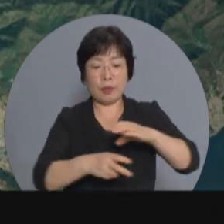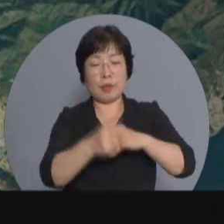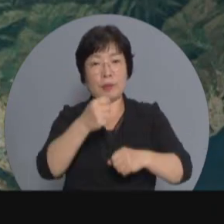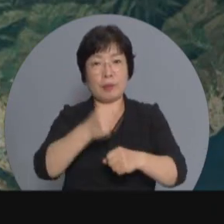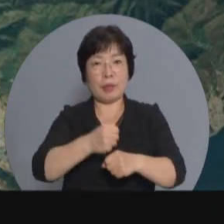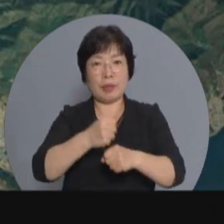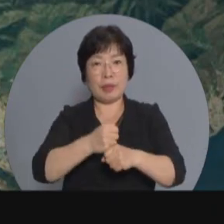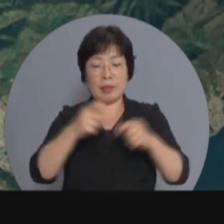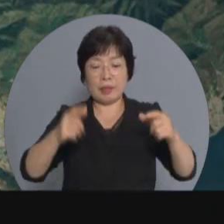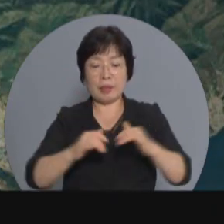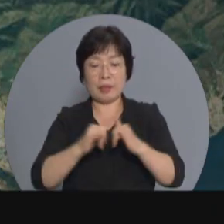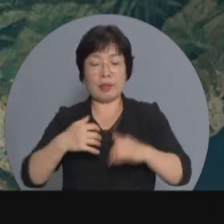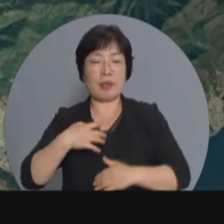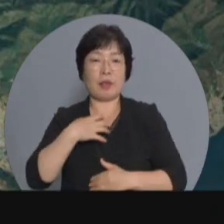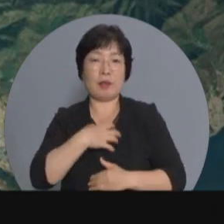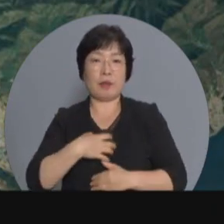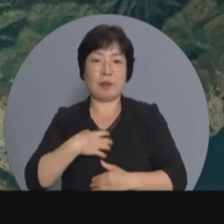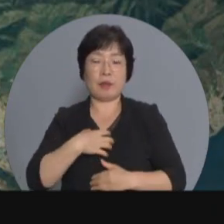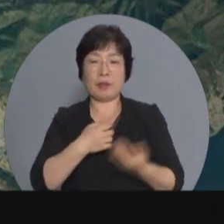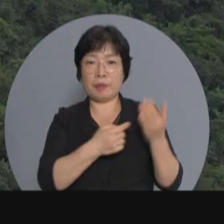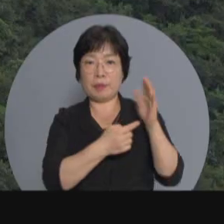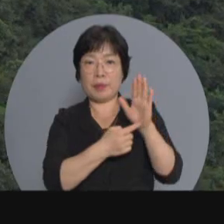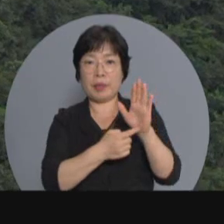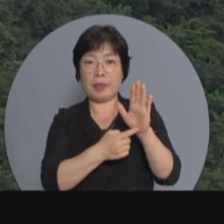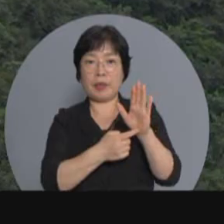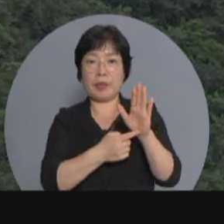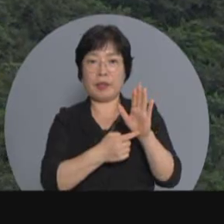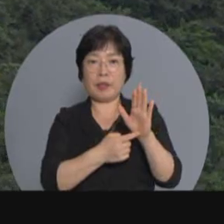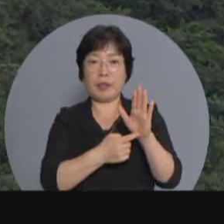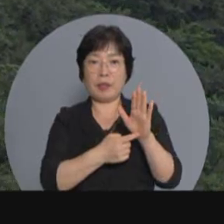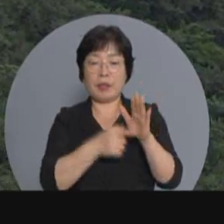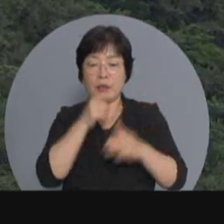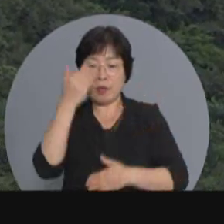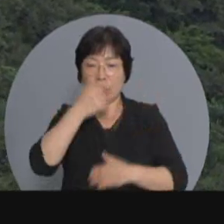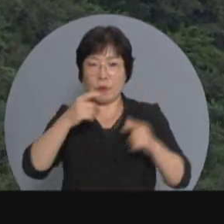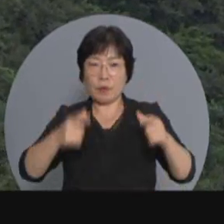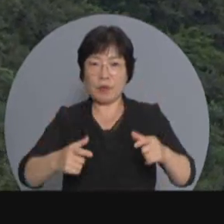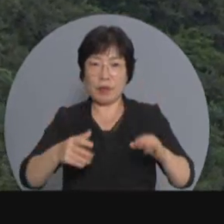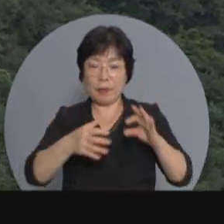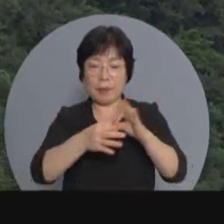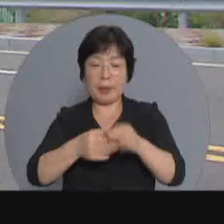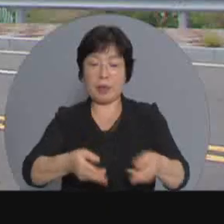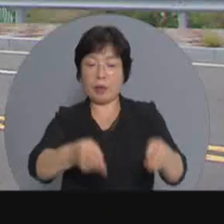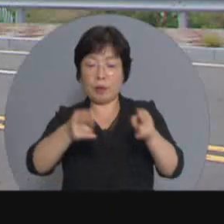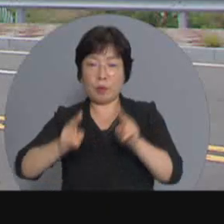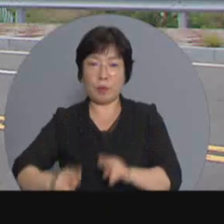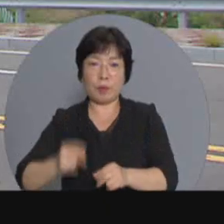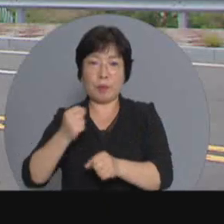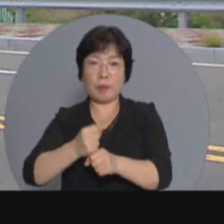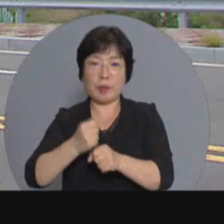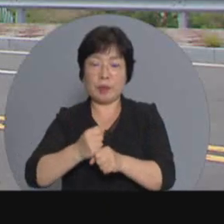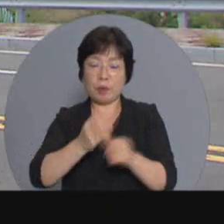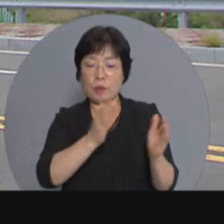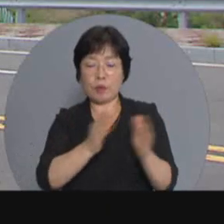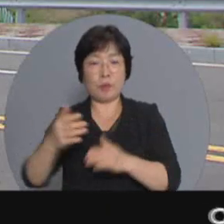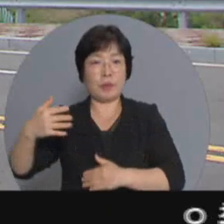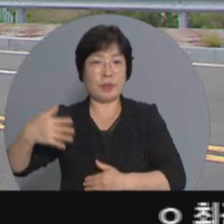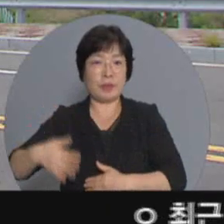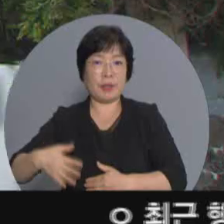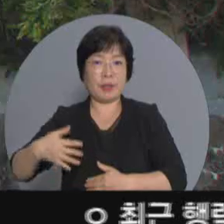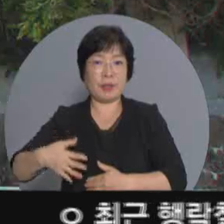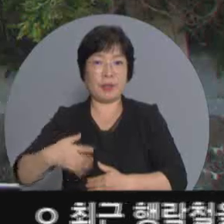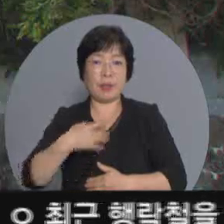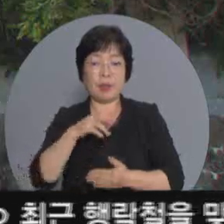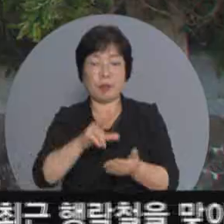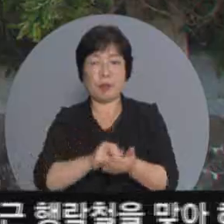알려지면서 지역민들의 불만이 불거지고 있습니다. 또 여수 지역의 연계 도로 구상이 아직까지 전혀 마련되어 있지 않은 점도